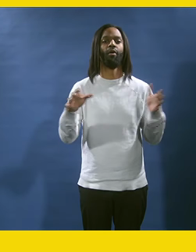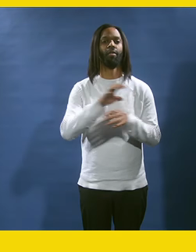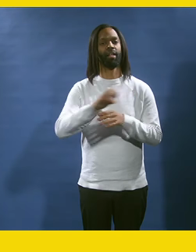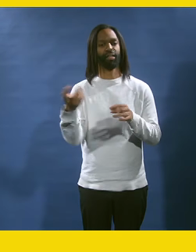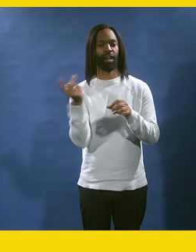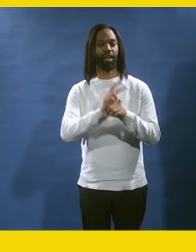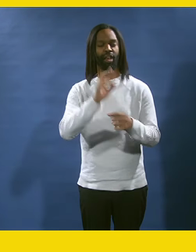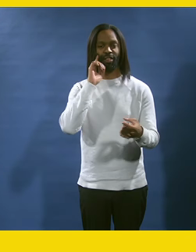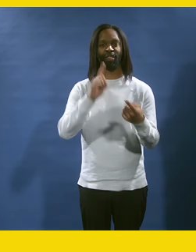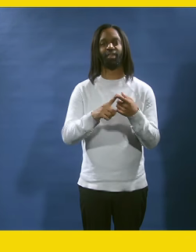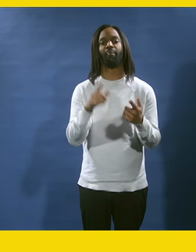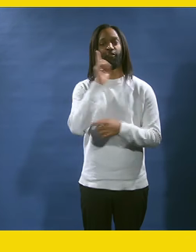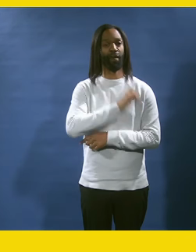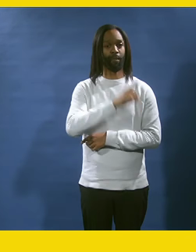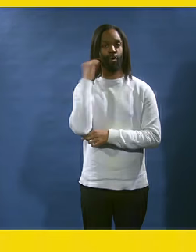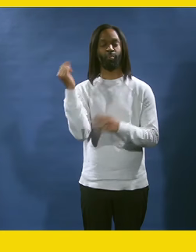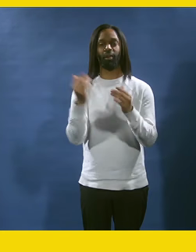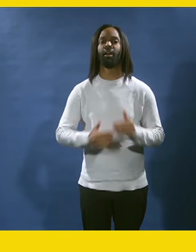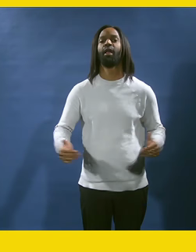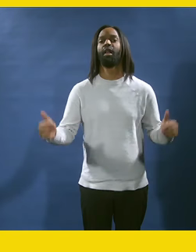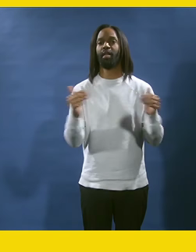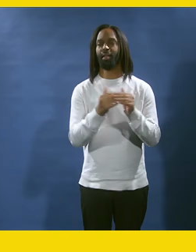femmes-hommes.